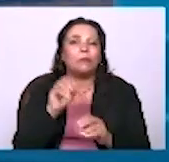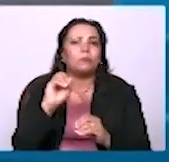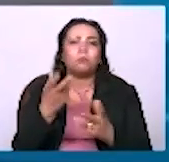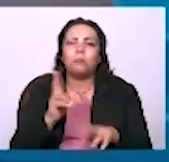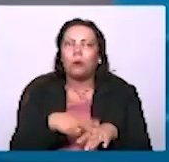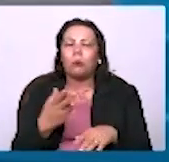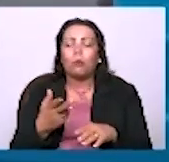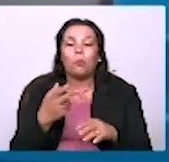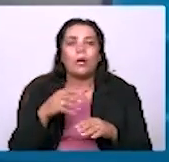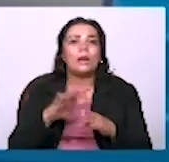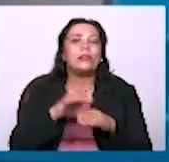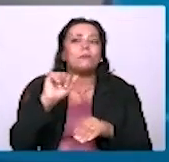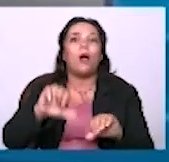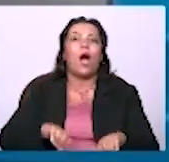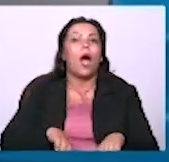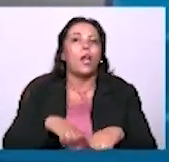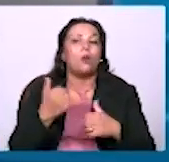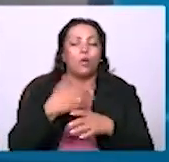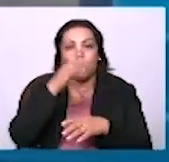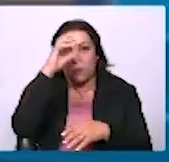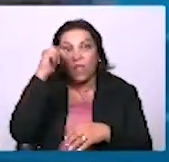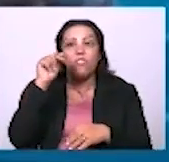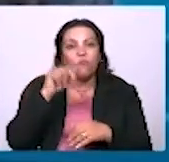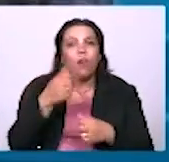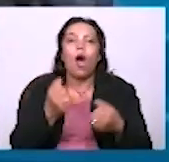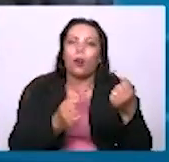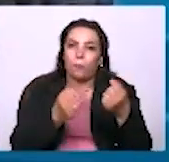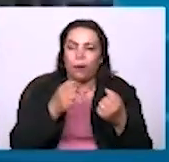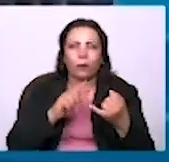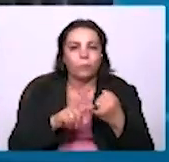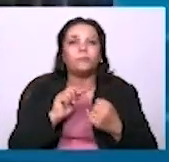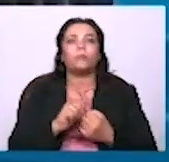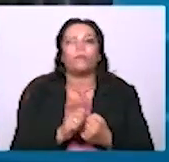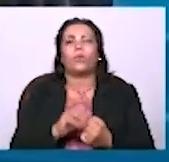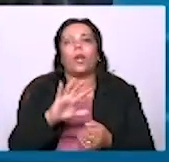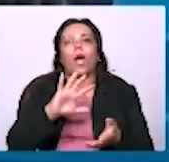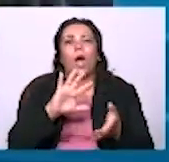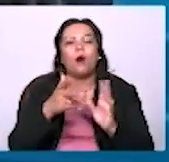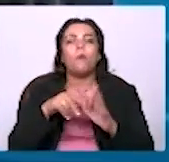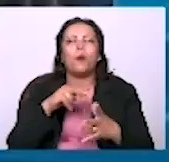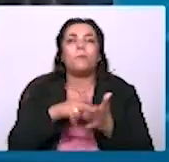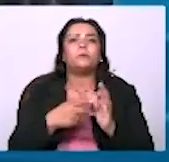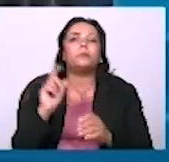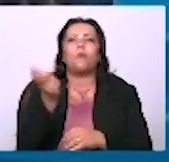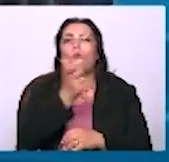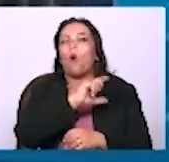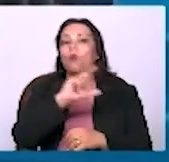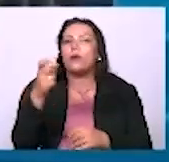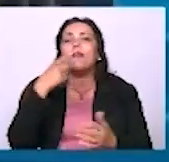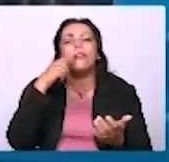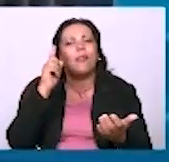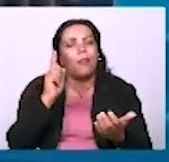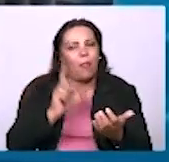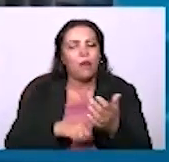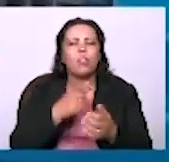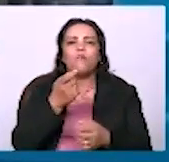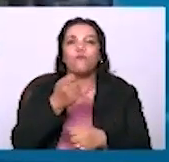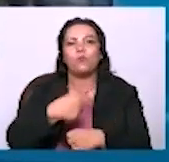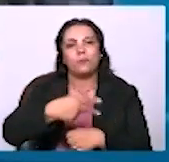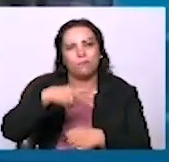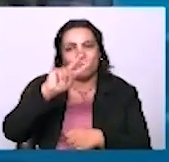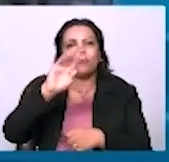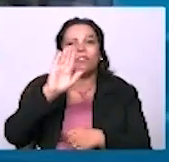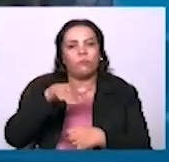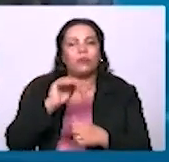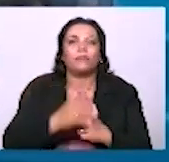تاثيره على حياته طبعا اللي عنده عربيه او اللي بيستخدم مواصلات لابد انها ترتفع